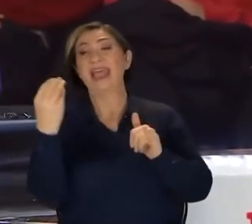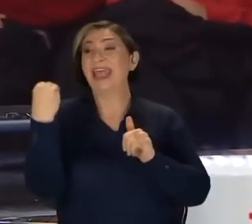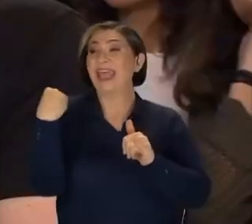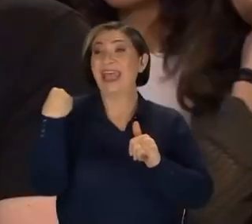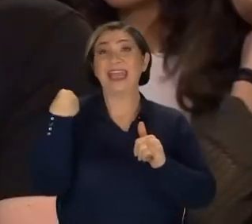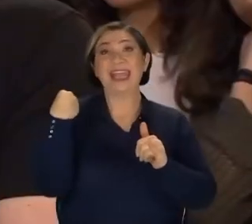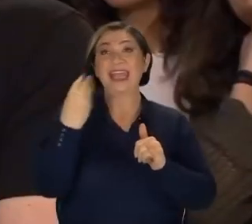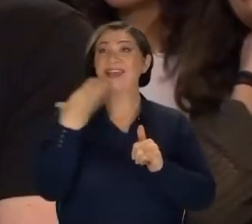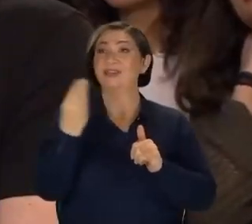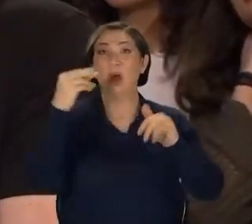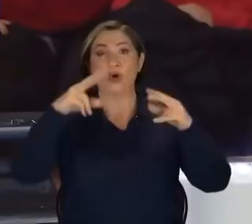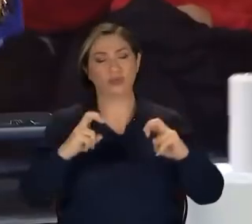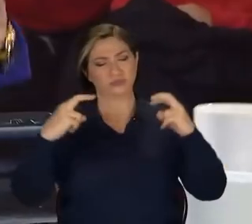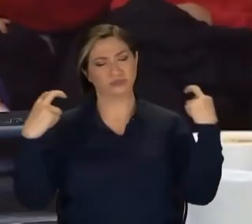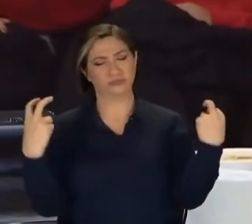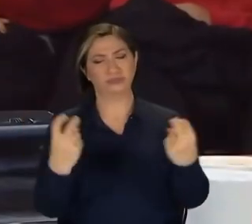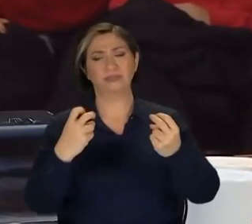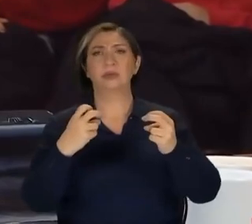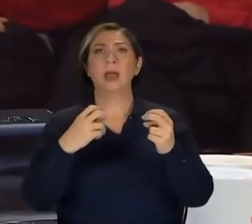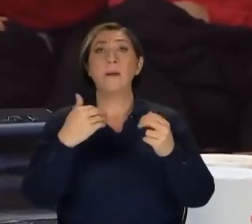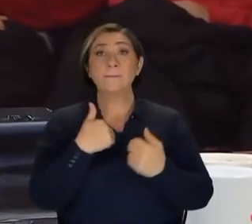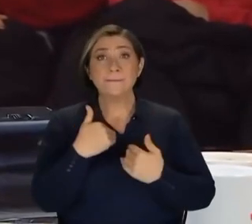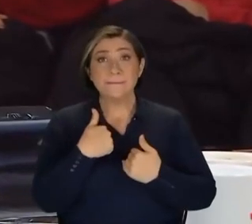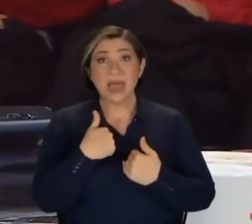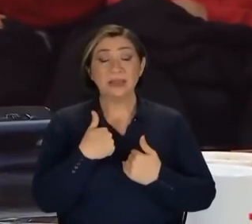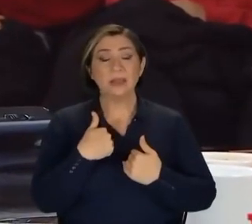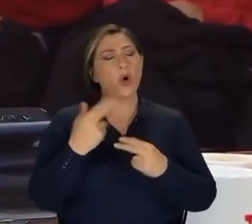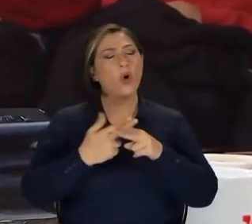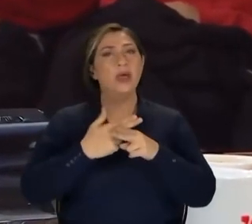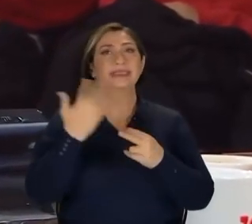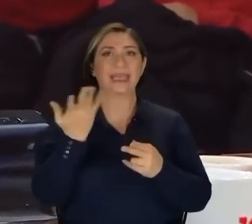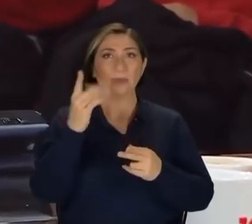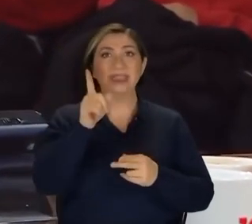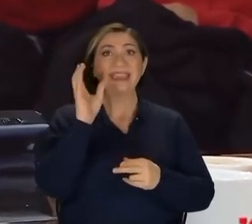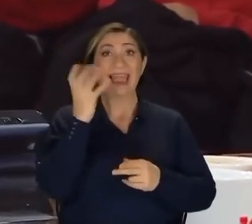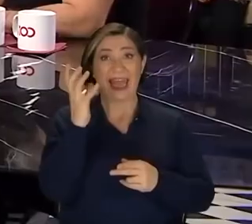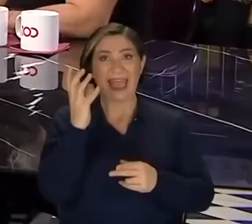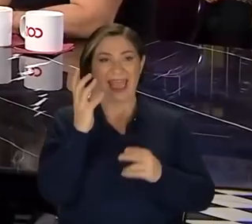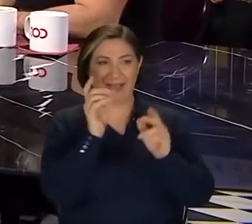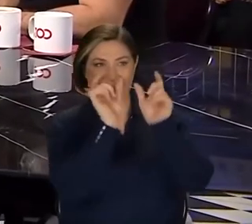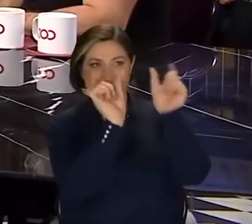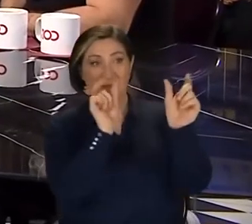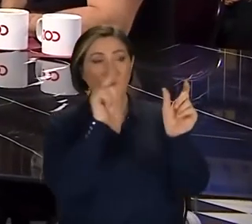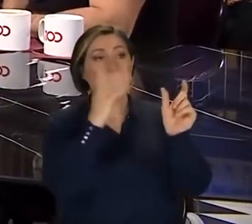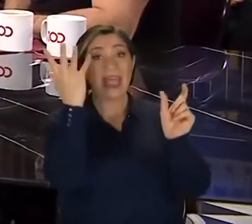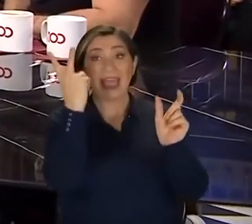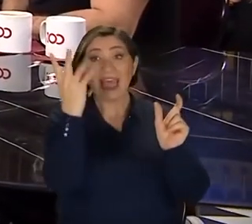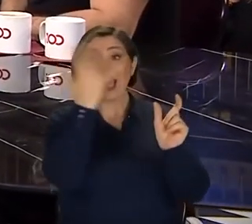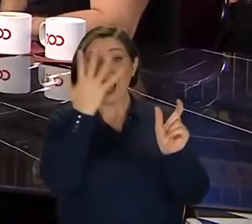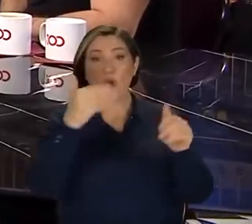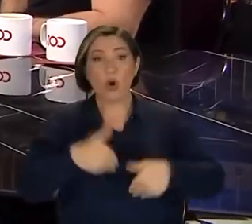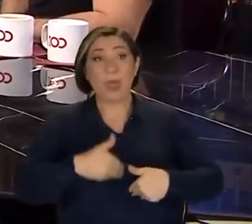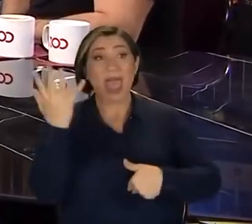film eleştirmenleri filan oturuyorlar bir yerde falan. Ben örnekse bu deli, bu iki Kara Komik'in